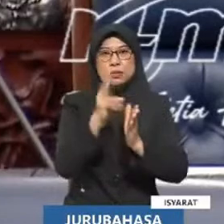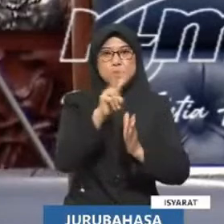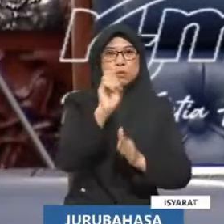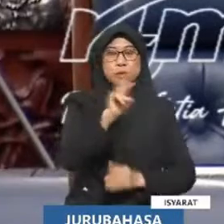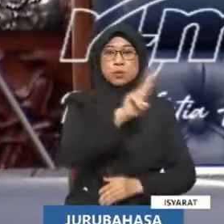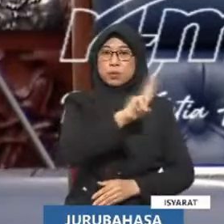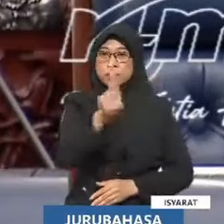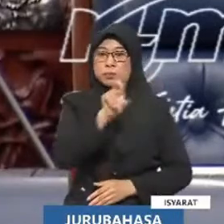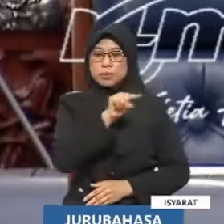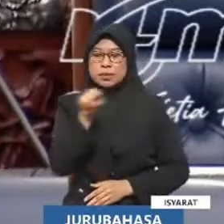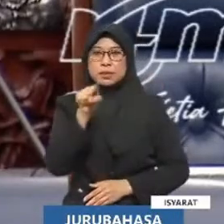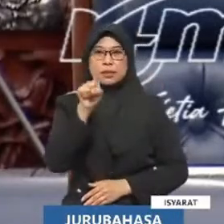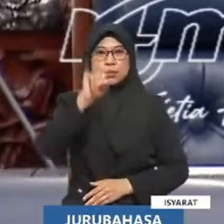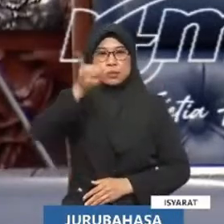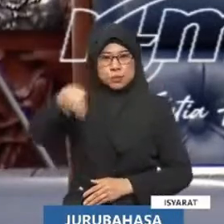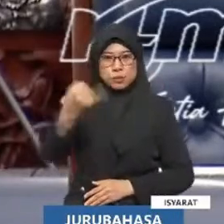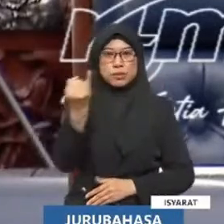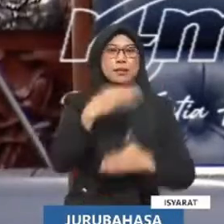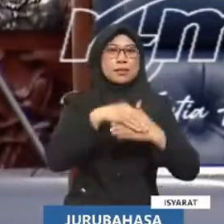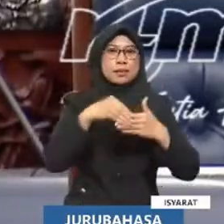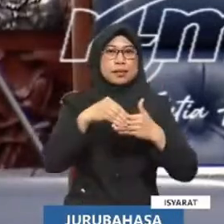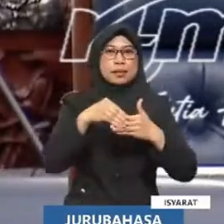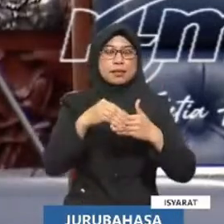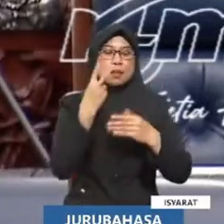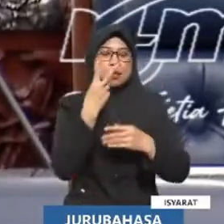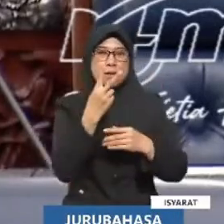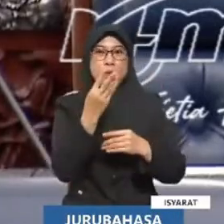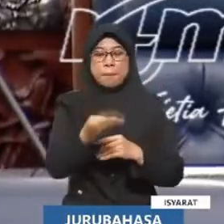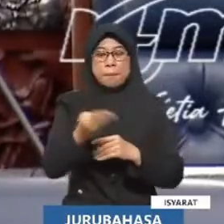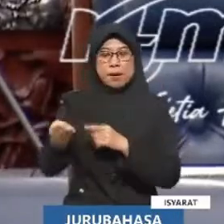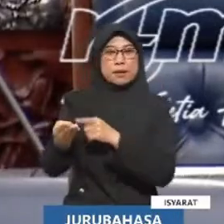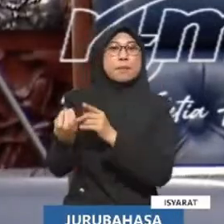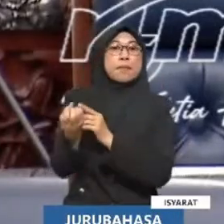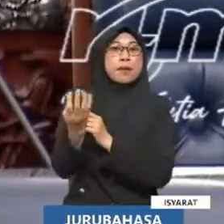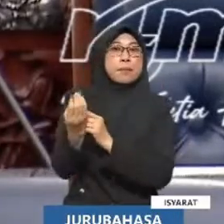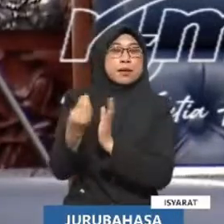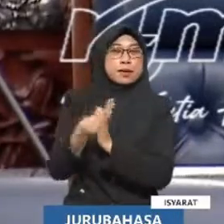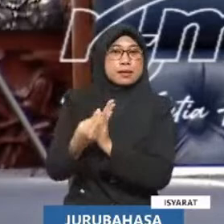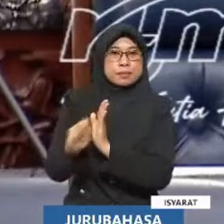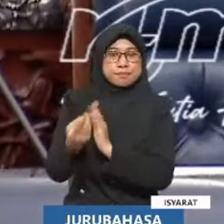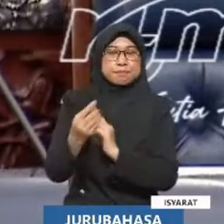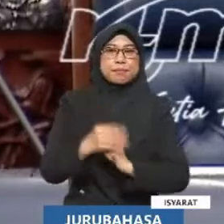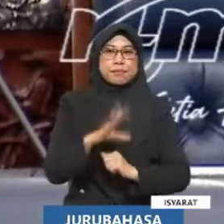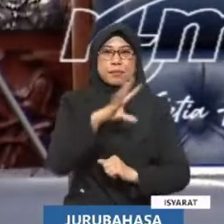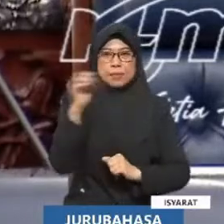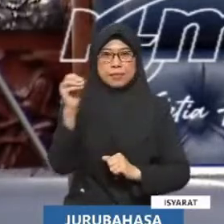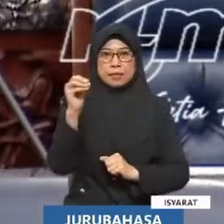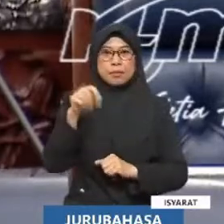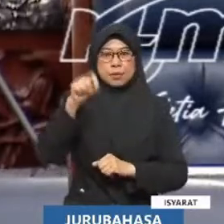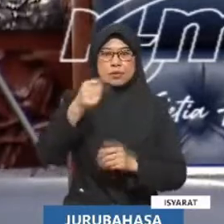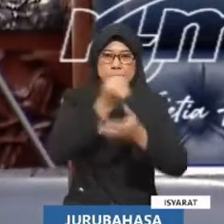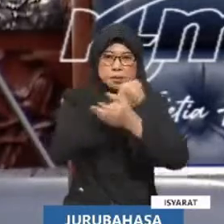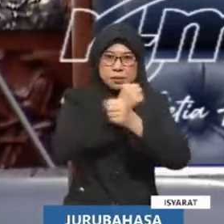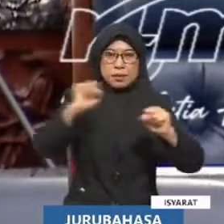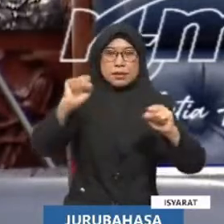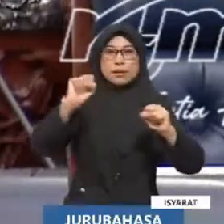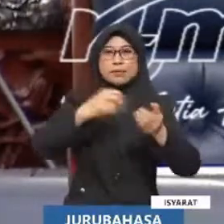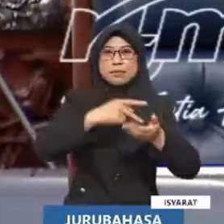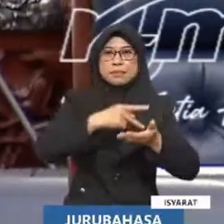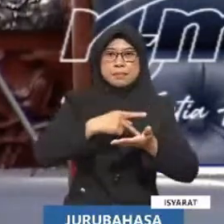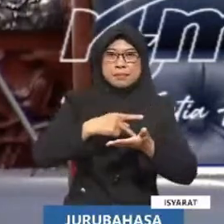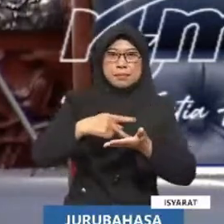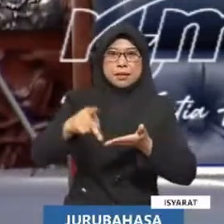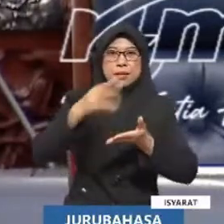diantara Rp20.000 ke hingga 1juta mengikuti nilai cos bahannya dan mereka perlu menyediakan pembayaran Diat